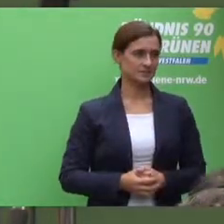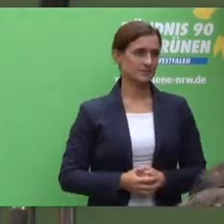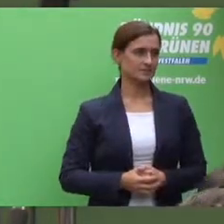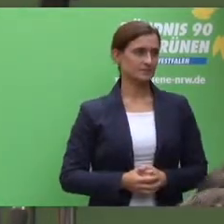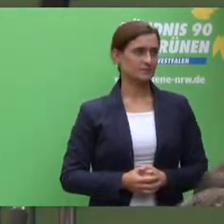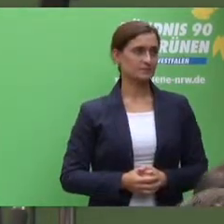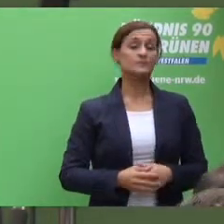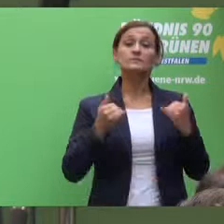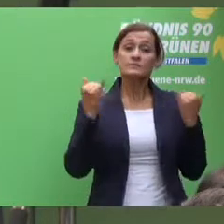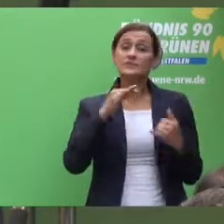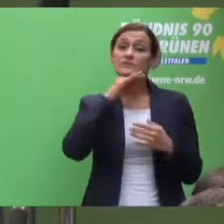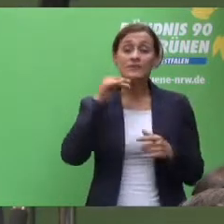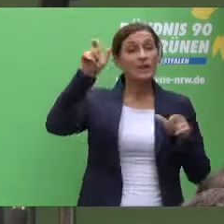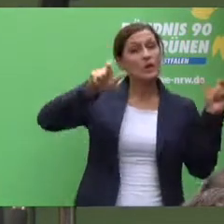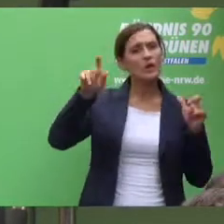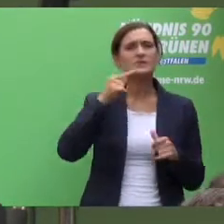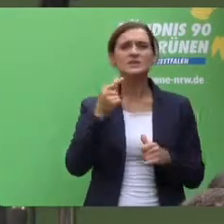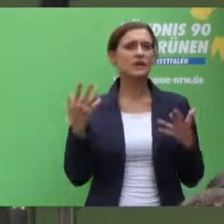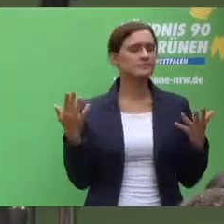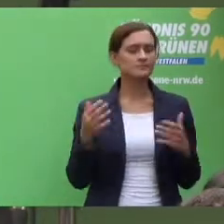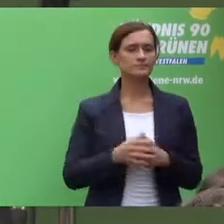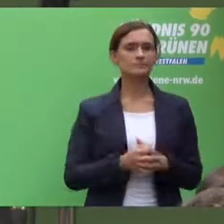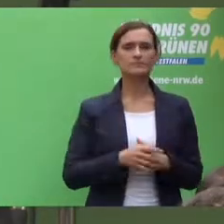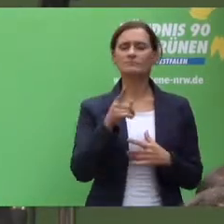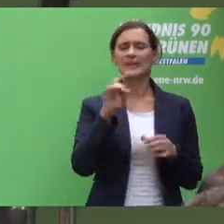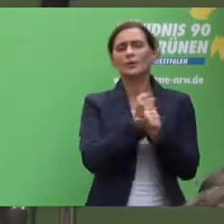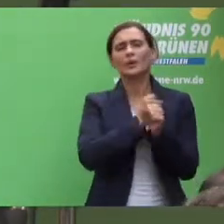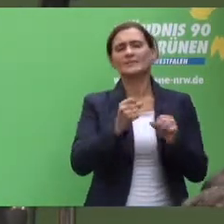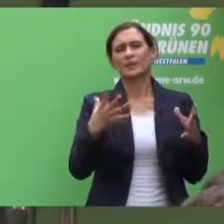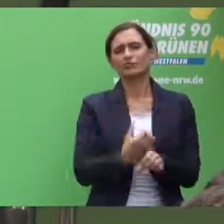Und dann heißt es oft, ihr könnt das ja gar nicht schaffen.